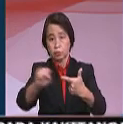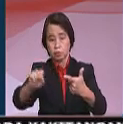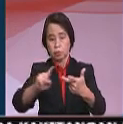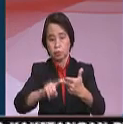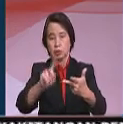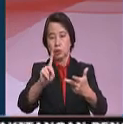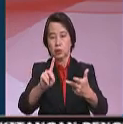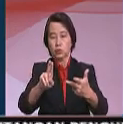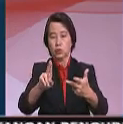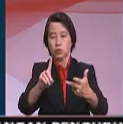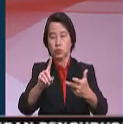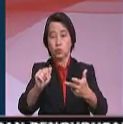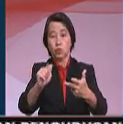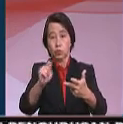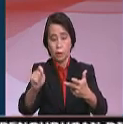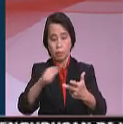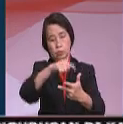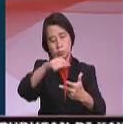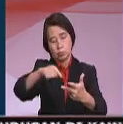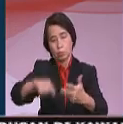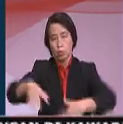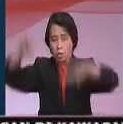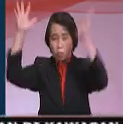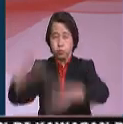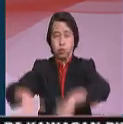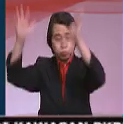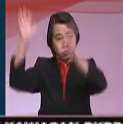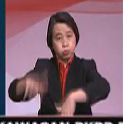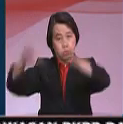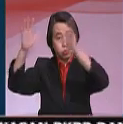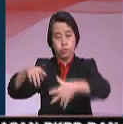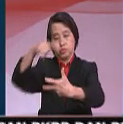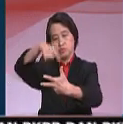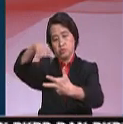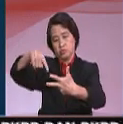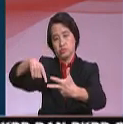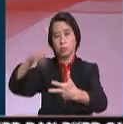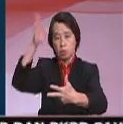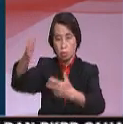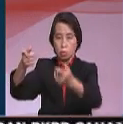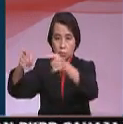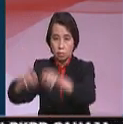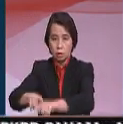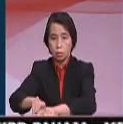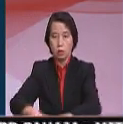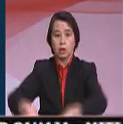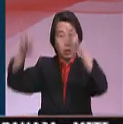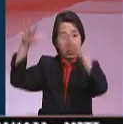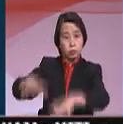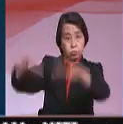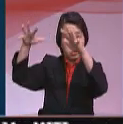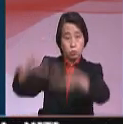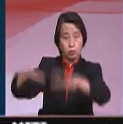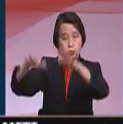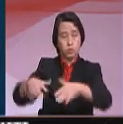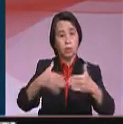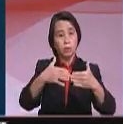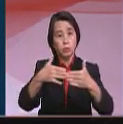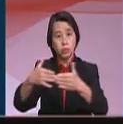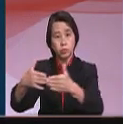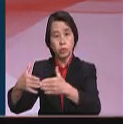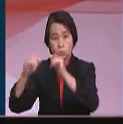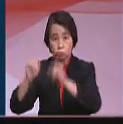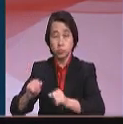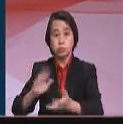juga Kudat. Dan dalam tempoh ini, hujan lebat dijangkakan akan berlaku dan disyorkan hujan lebat yang berlaku secara berterusan boleh